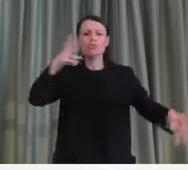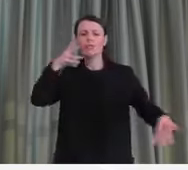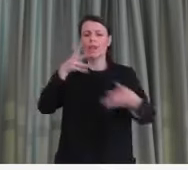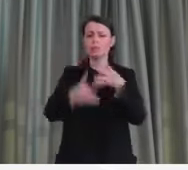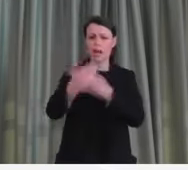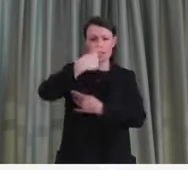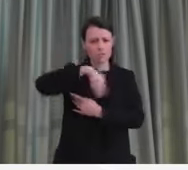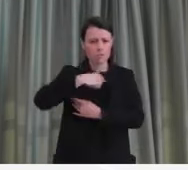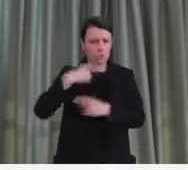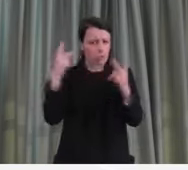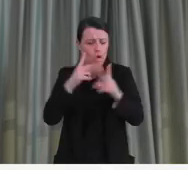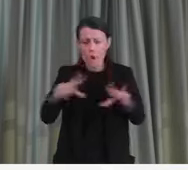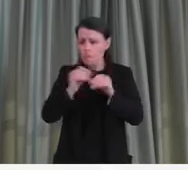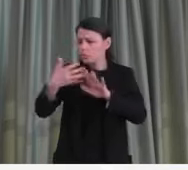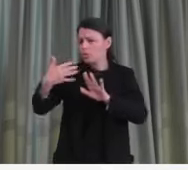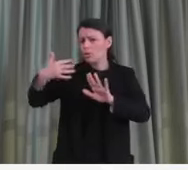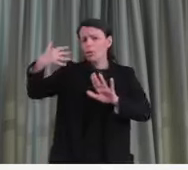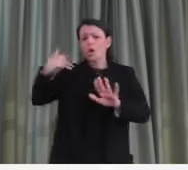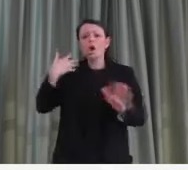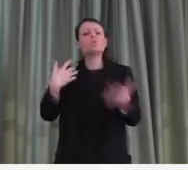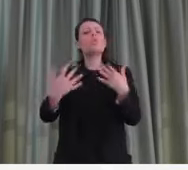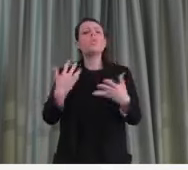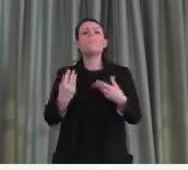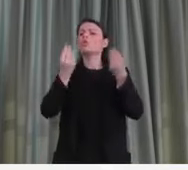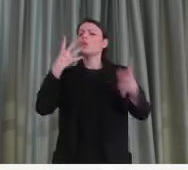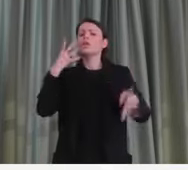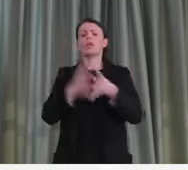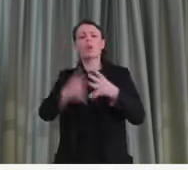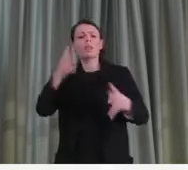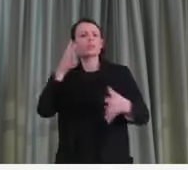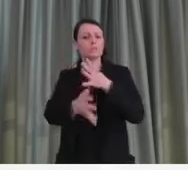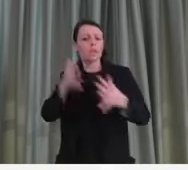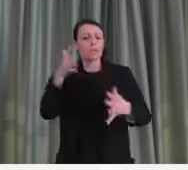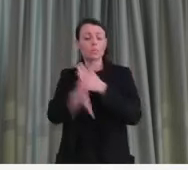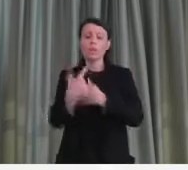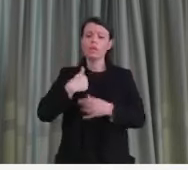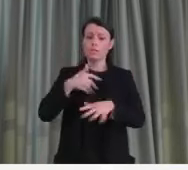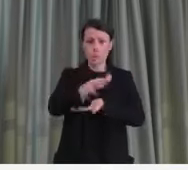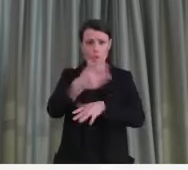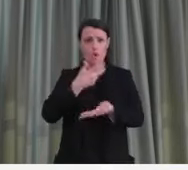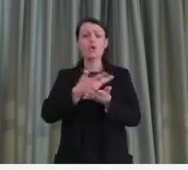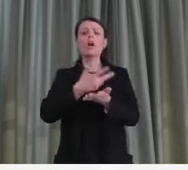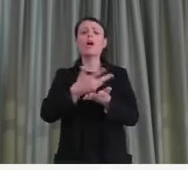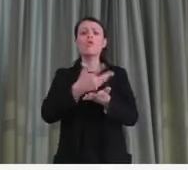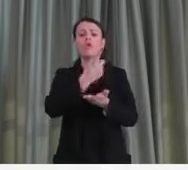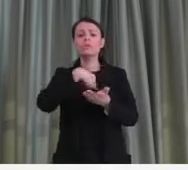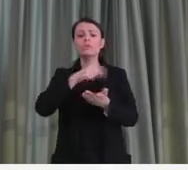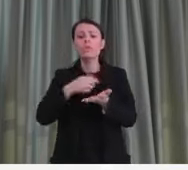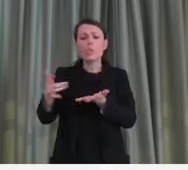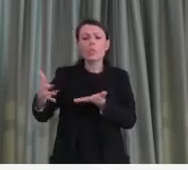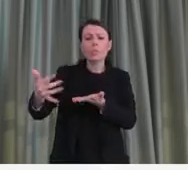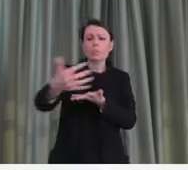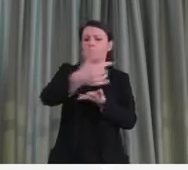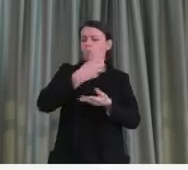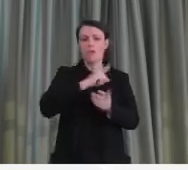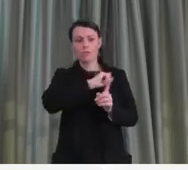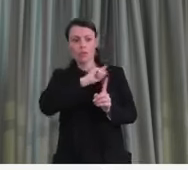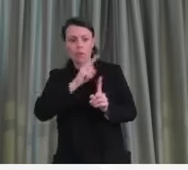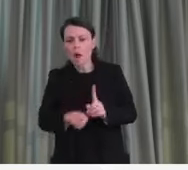racconterai dirà quali sono gli approvvigionamenti che abbiamo fino a oggi